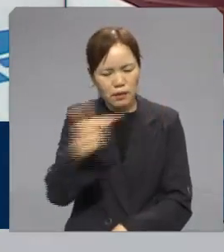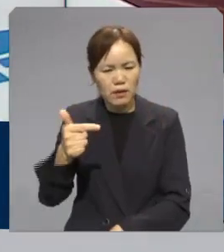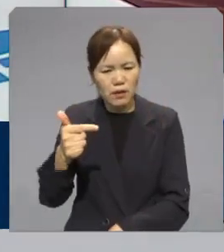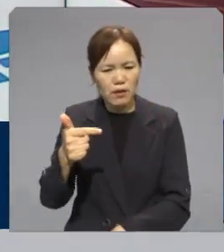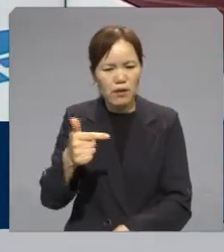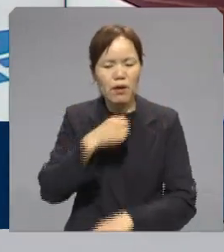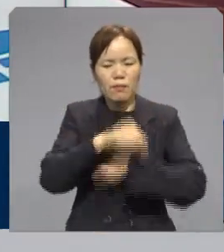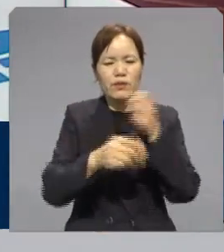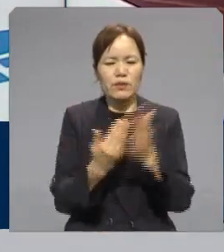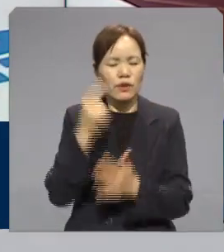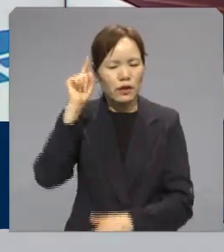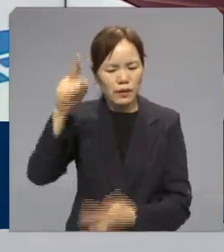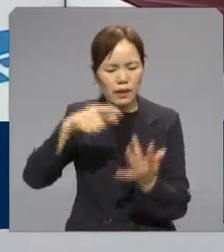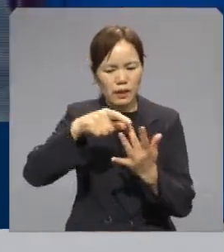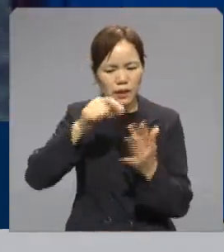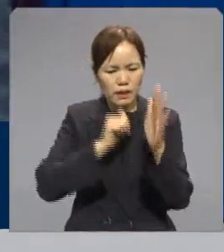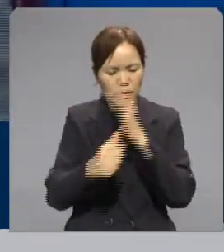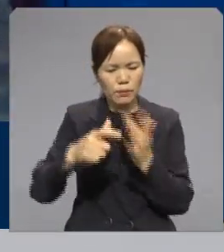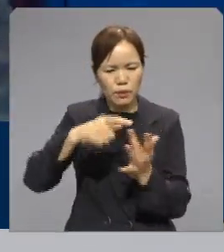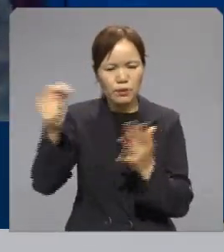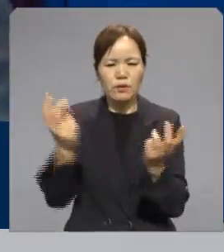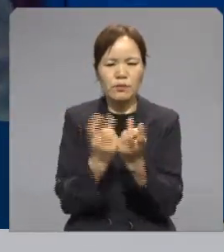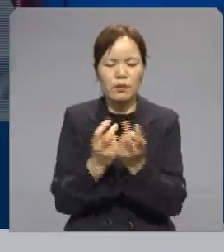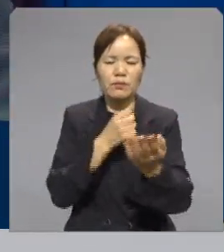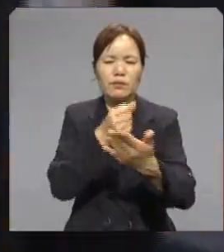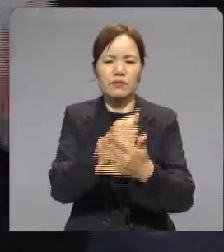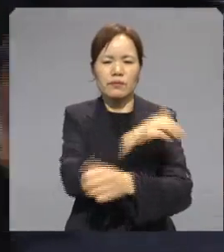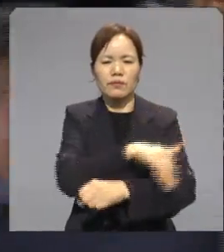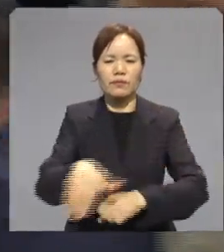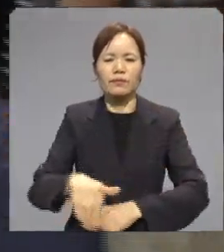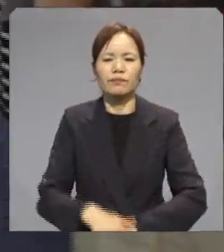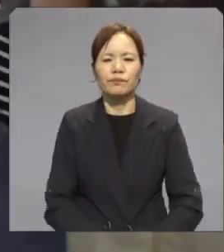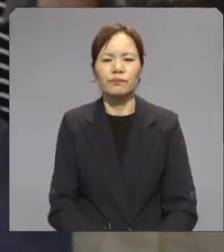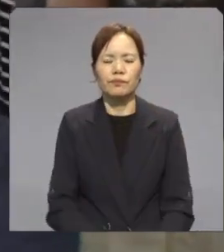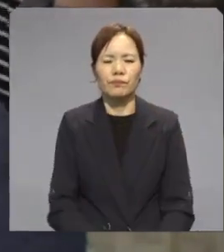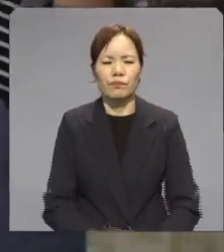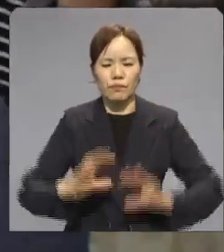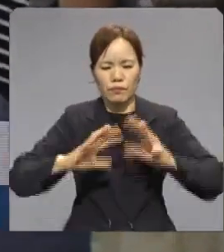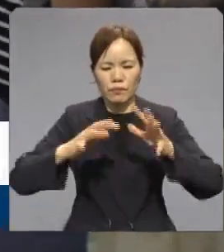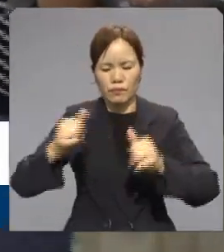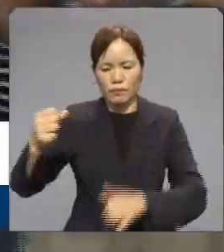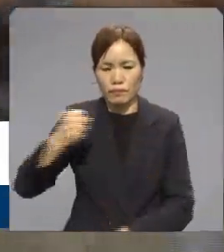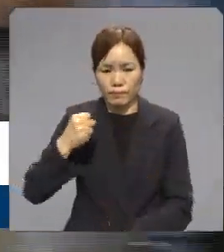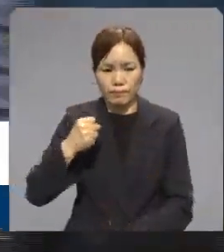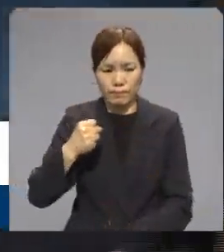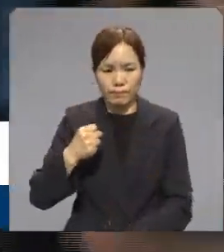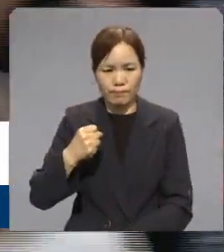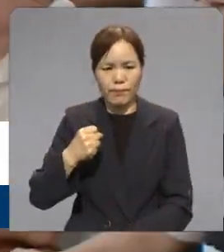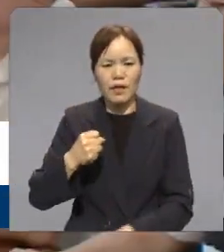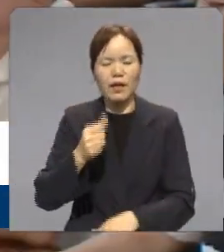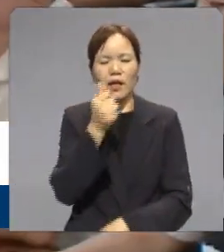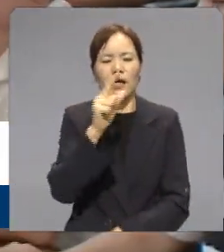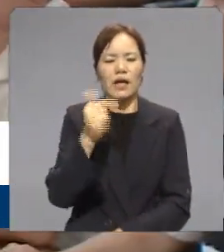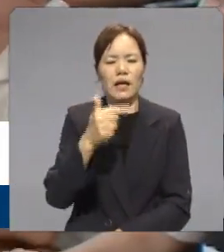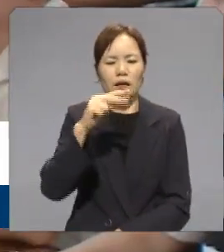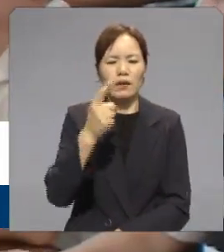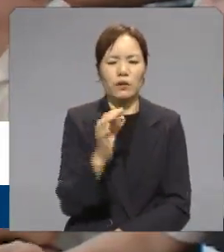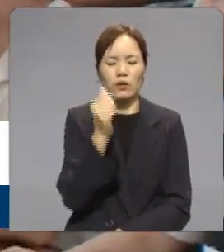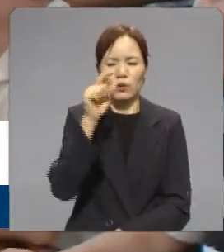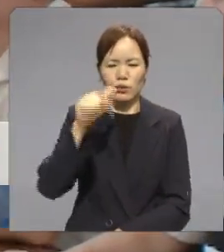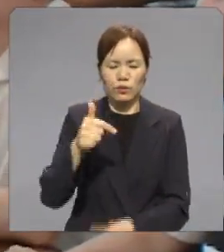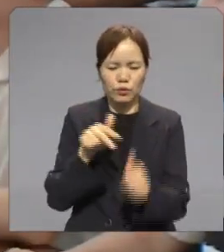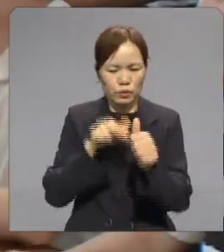내일 결정하기로 했습니다 이총 기자입니다 국민의 임 유력권 주자인 한동훈 후보가